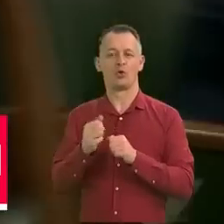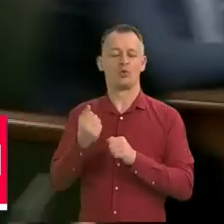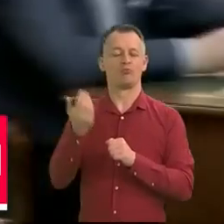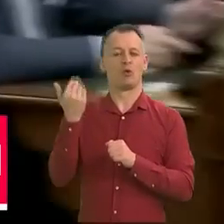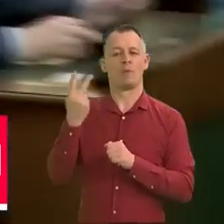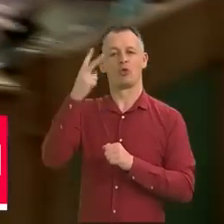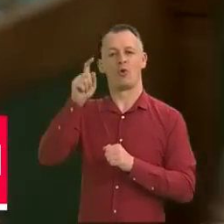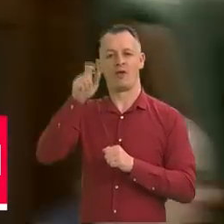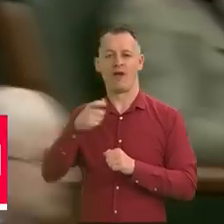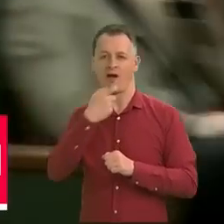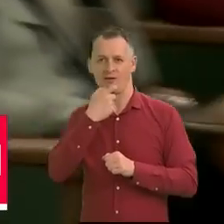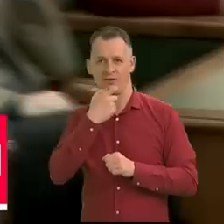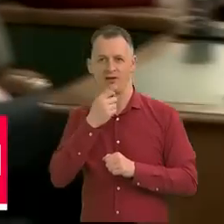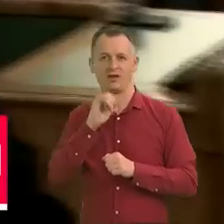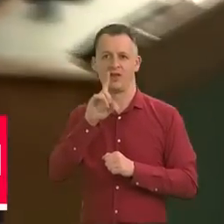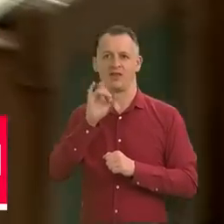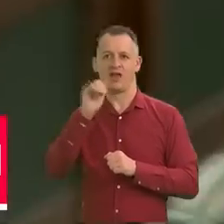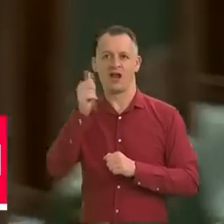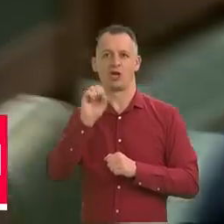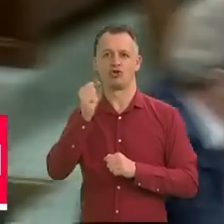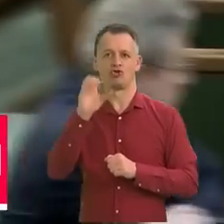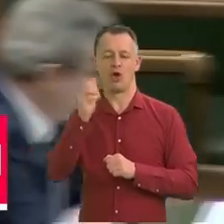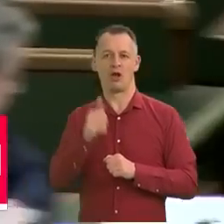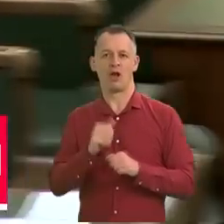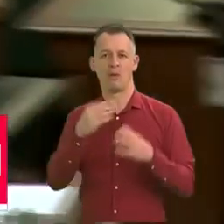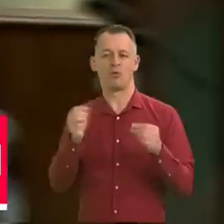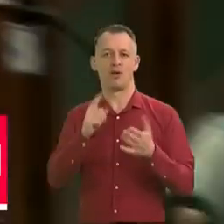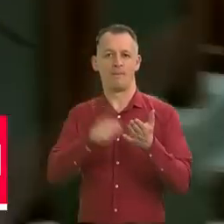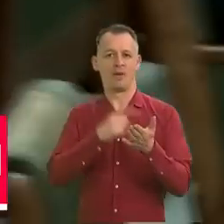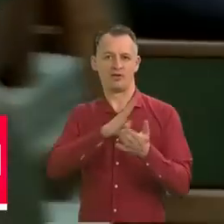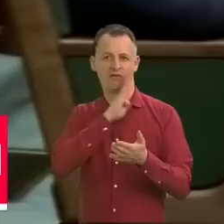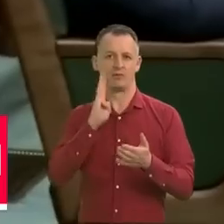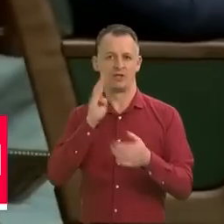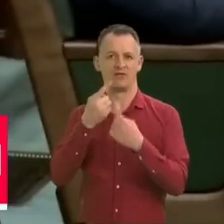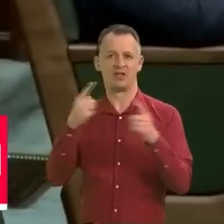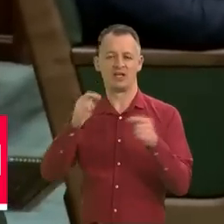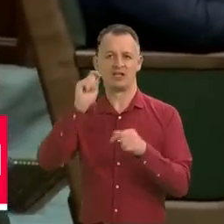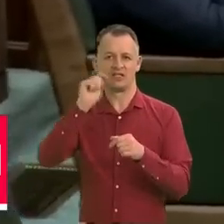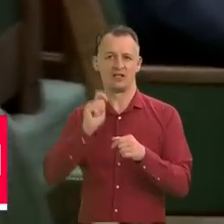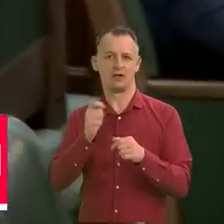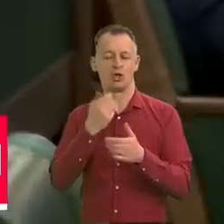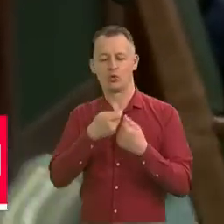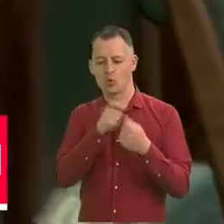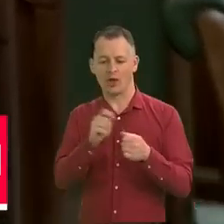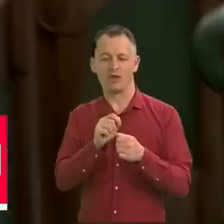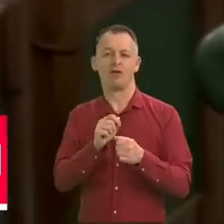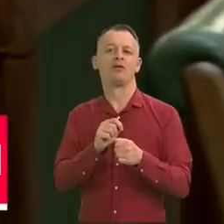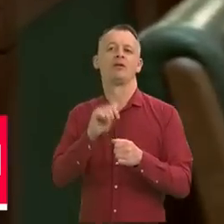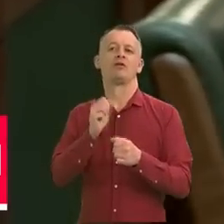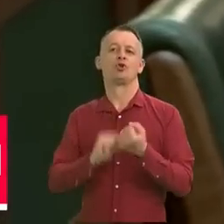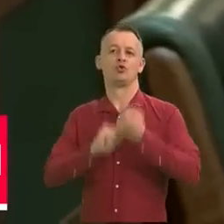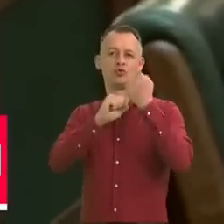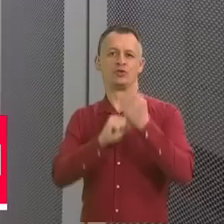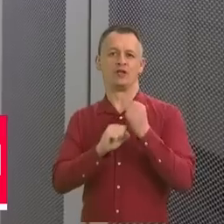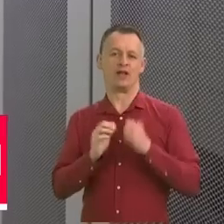One arăta cum Diana Șoșoacă are mai multe pagini de Facebook create din diferite țări. Toate postau materiale de susținere a senatoarei pe grupuri cu utilizatori români.